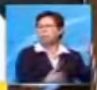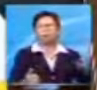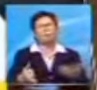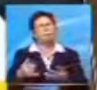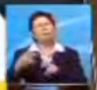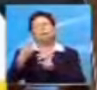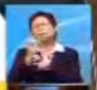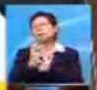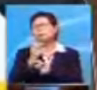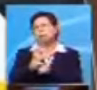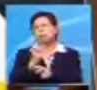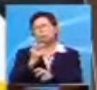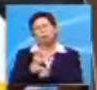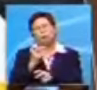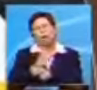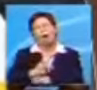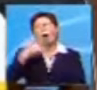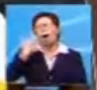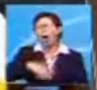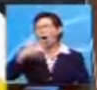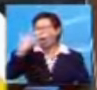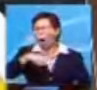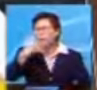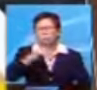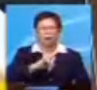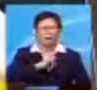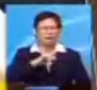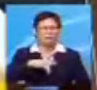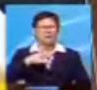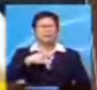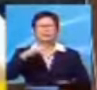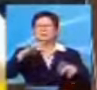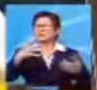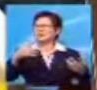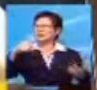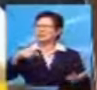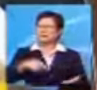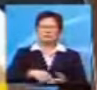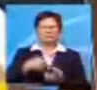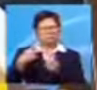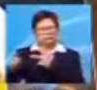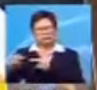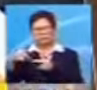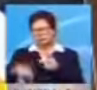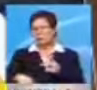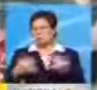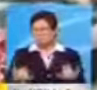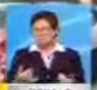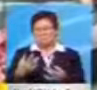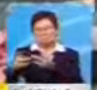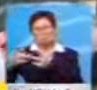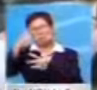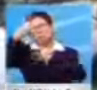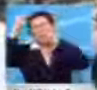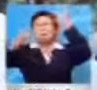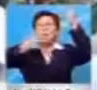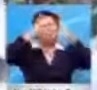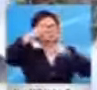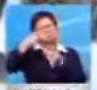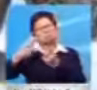It's very hot and personally I feel that this season is not suitable for Vacation